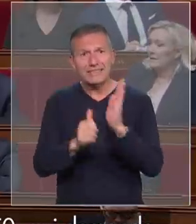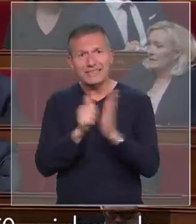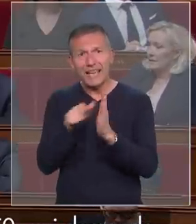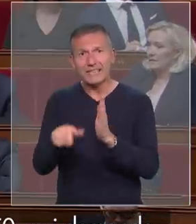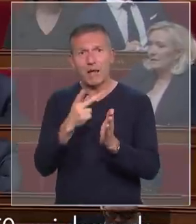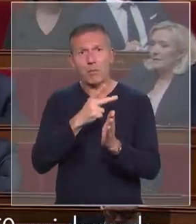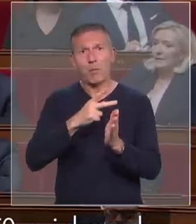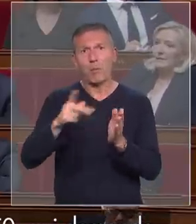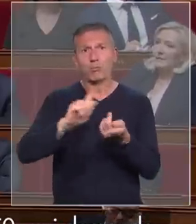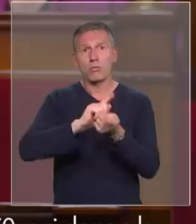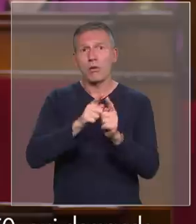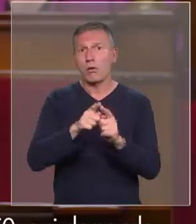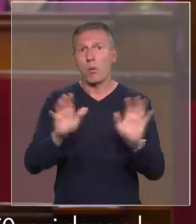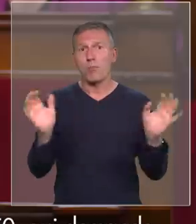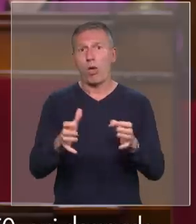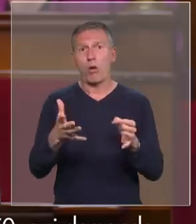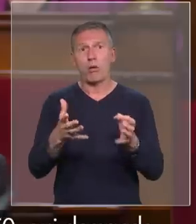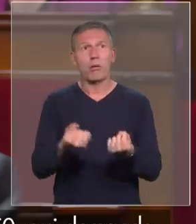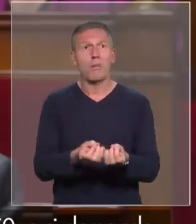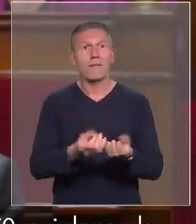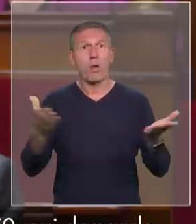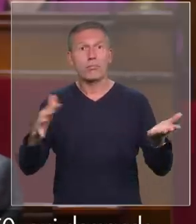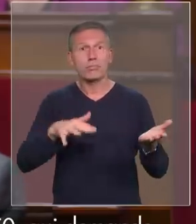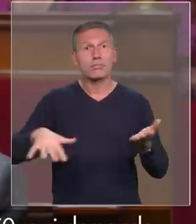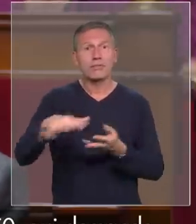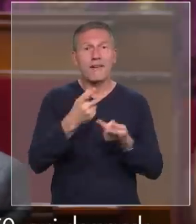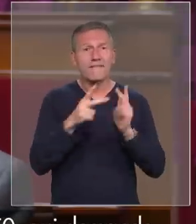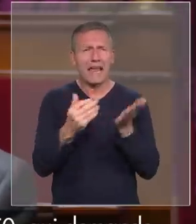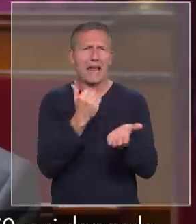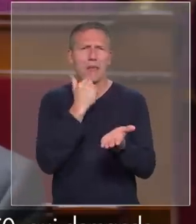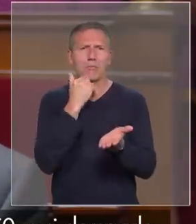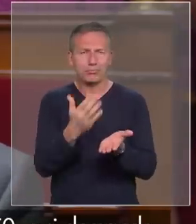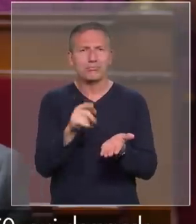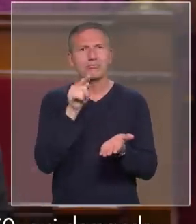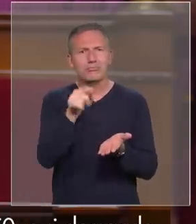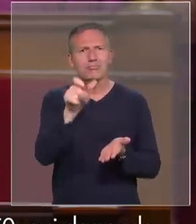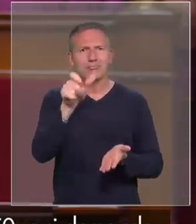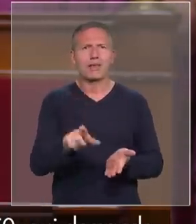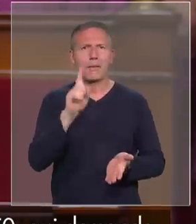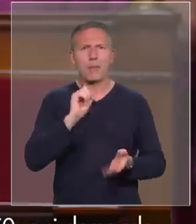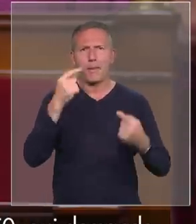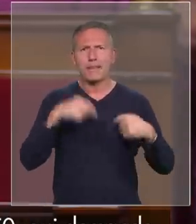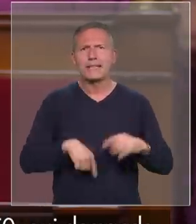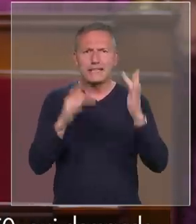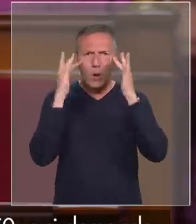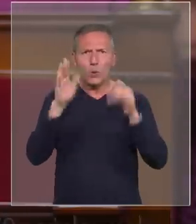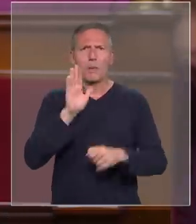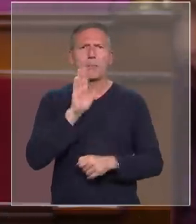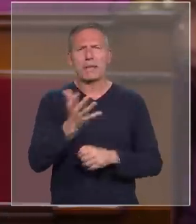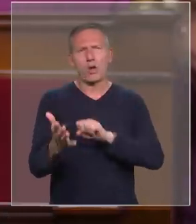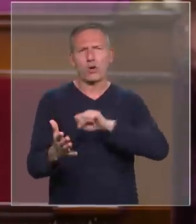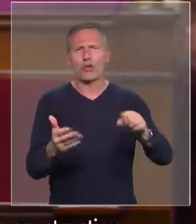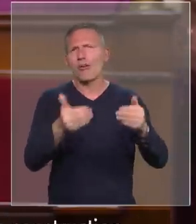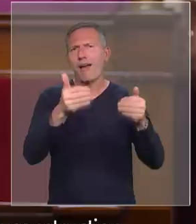train de figer complètement le développement de leur commune. Madame la Première Ministre, sortez de cette culture de gauche qui